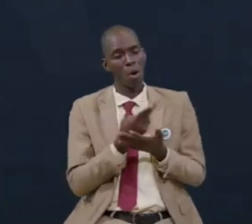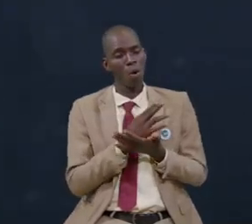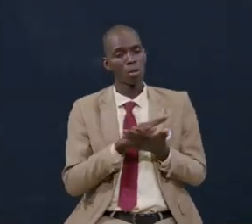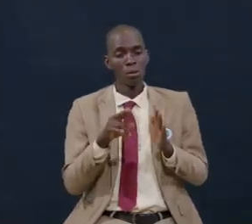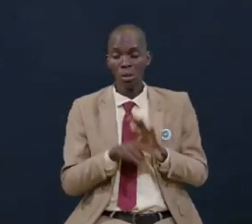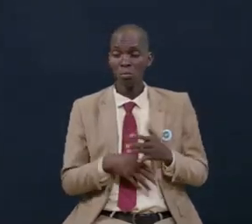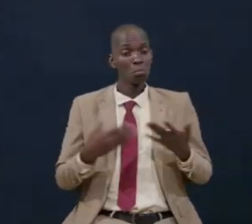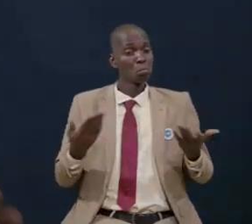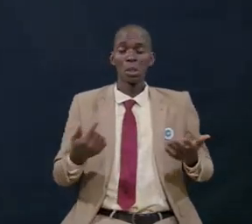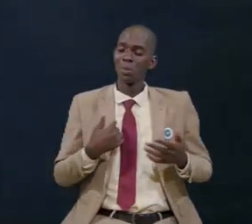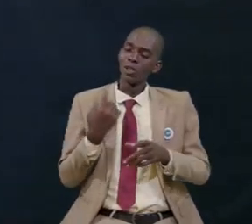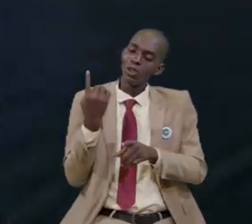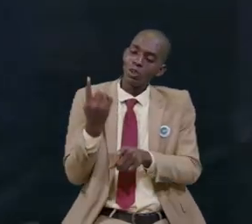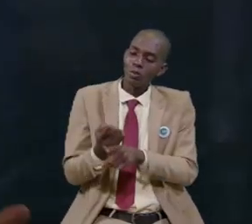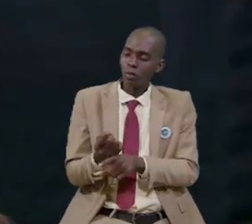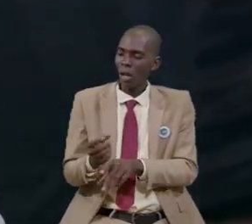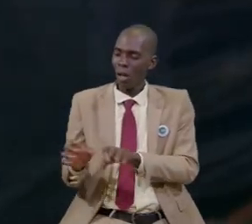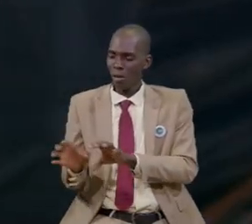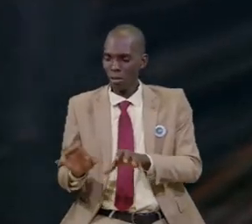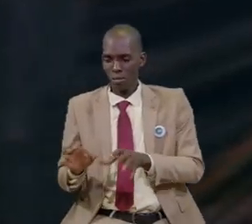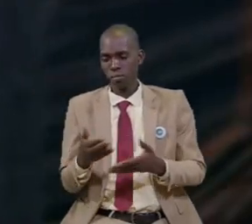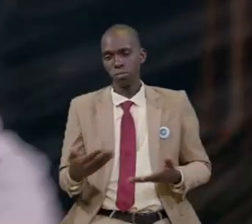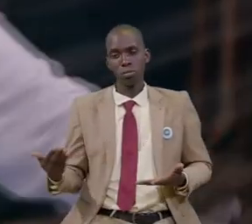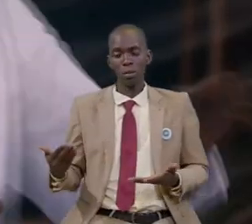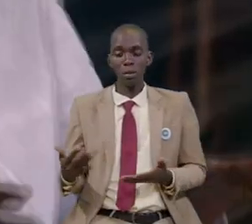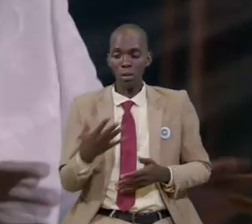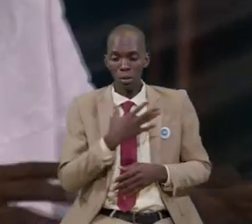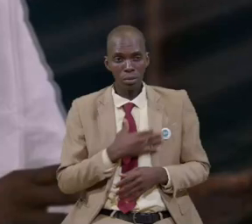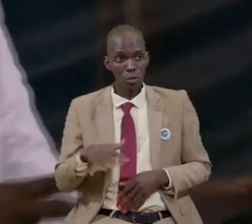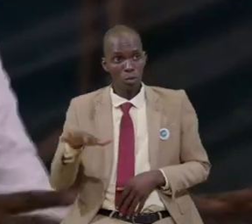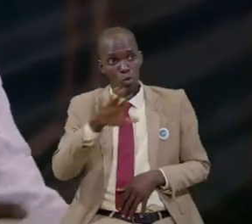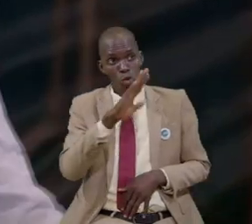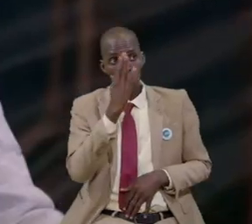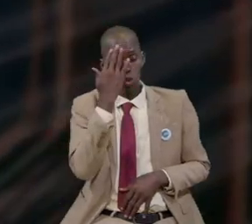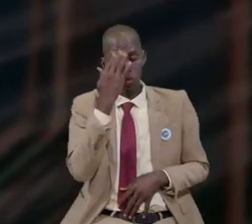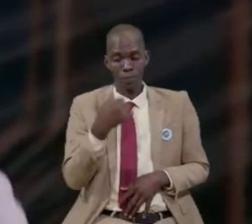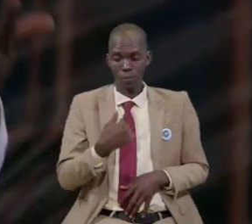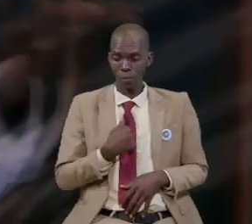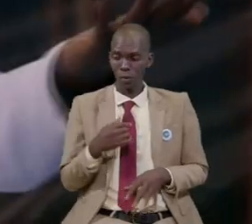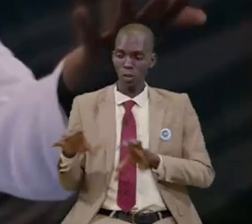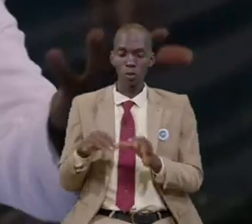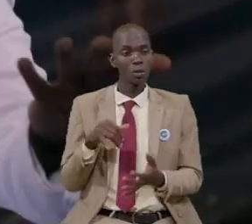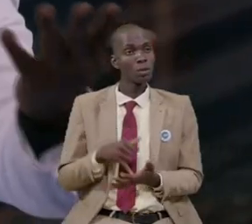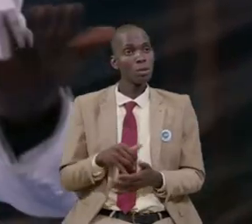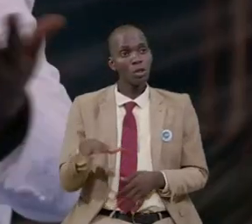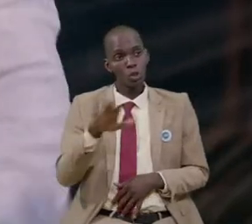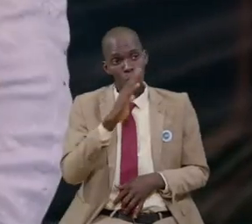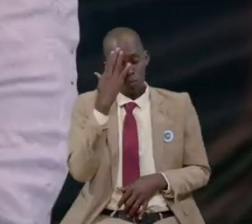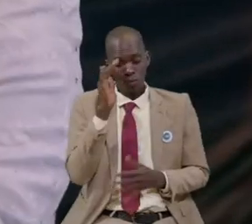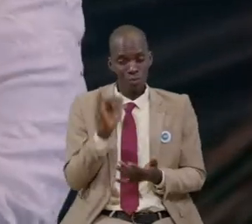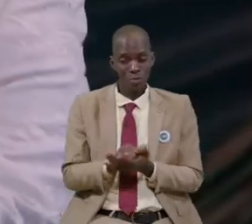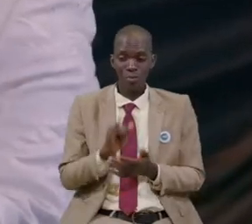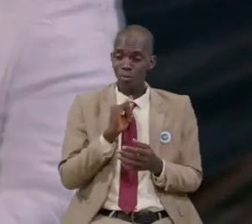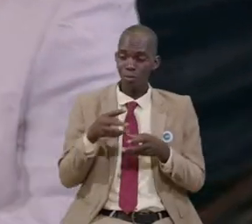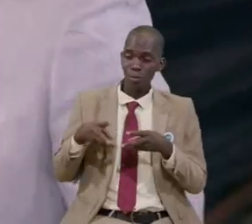cela. Alors ils ont découvert que c'est moi qui le fais. Ils ont découvert que c'est un signe. Comme ils